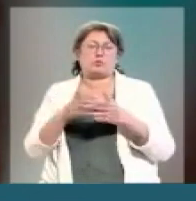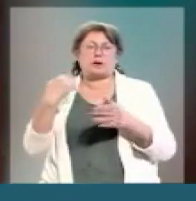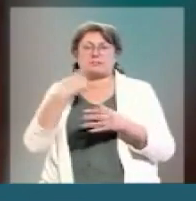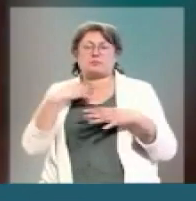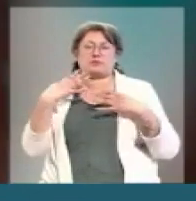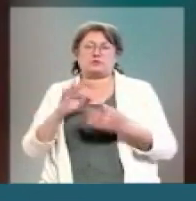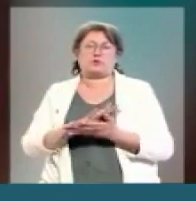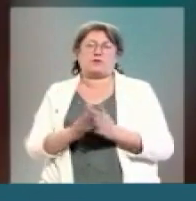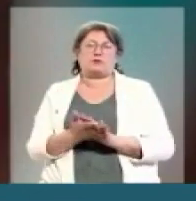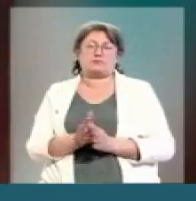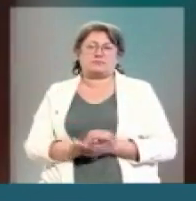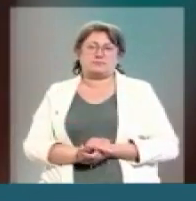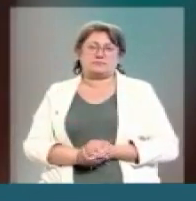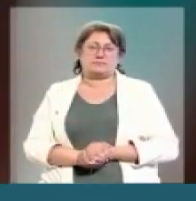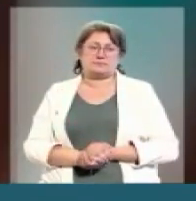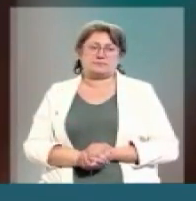по предварительному сговору.